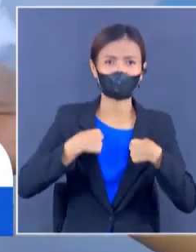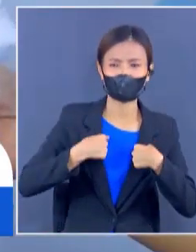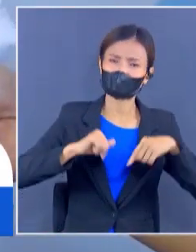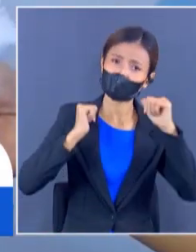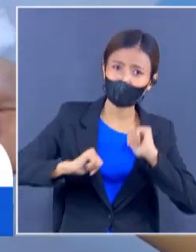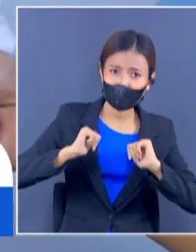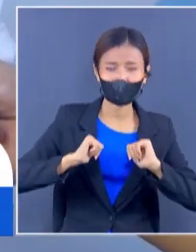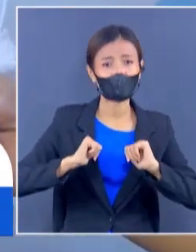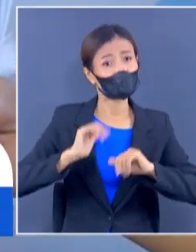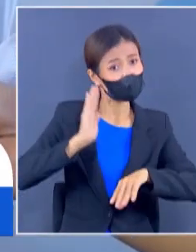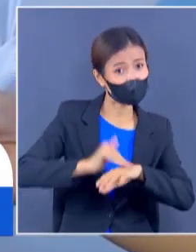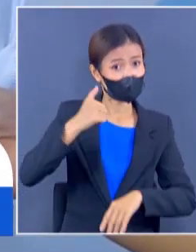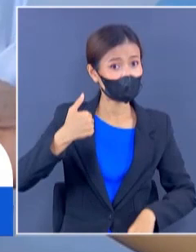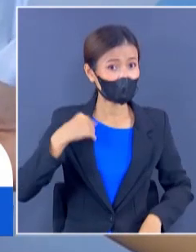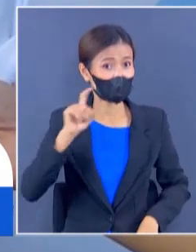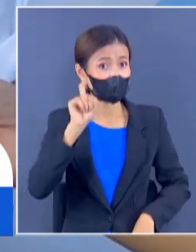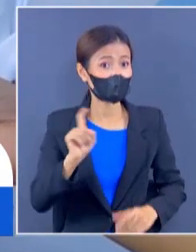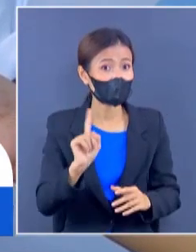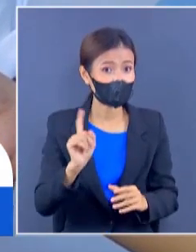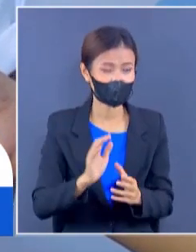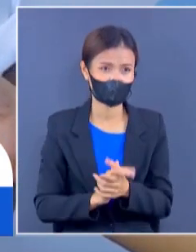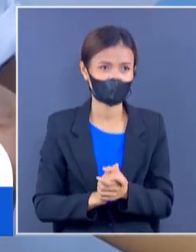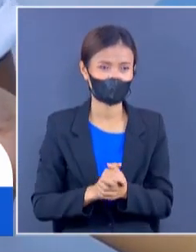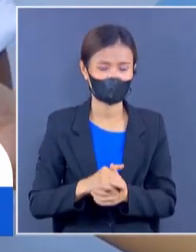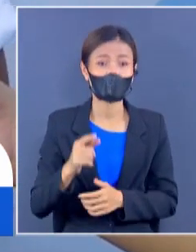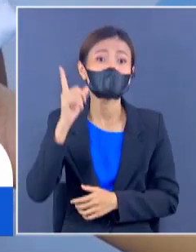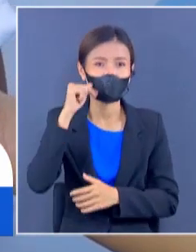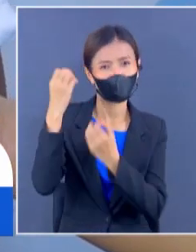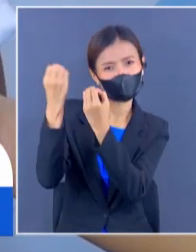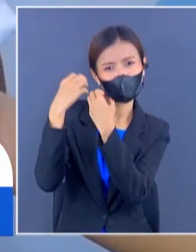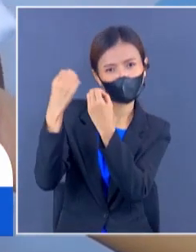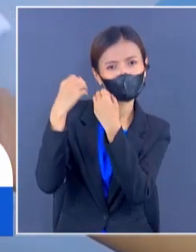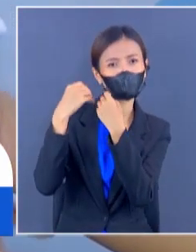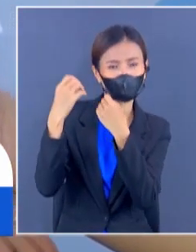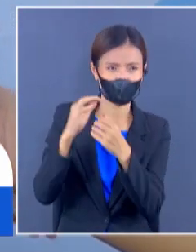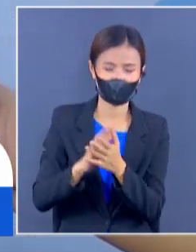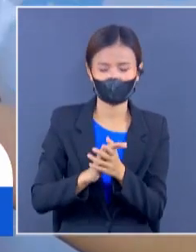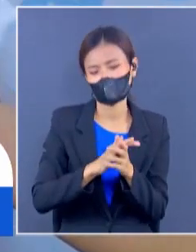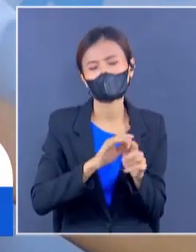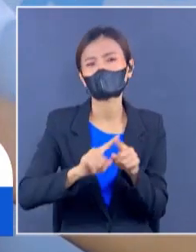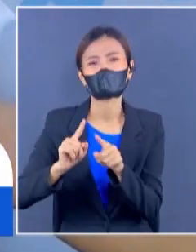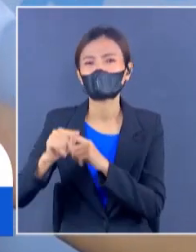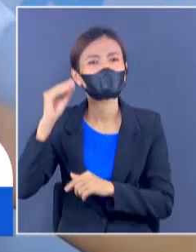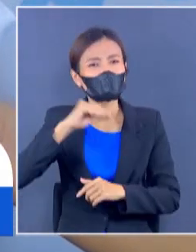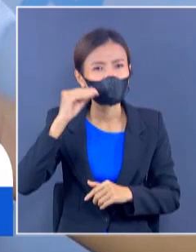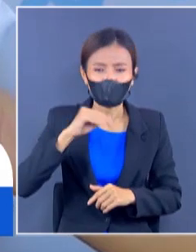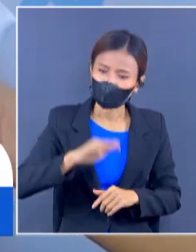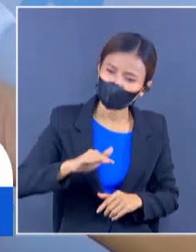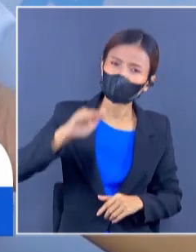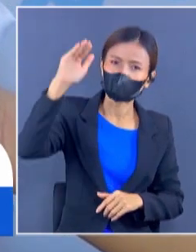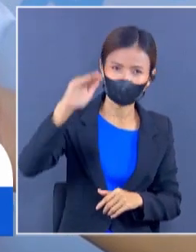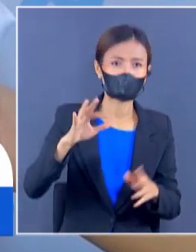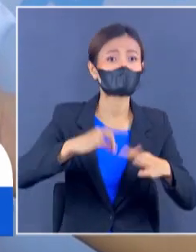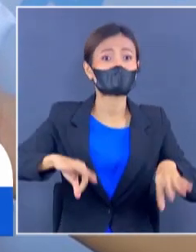อยๆตั้งแต่เด็กอะไรอย่างเงี้ยแม่ก็คุณแม่ก็จะสอนว่าเราต้องเป็นแบบนี้แบบนี้แบบนี้นะให้มีความอดทนแล้ว